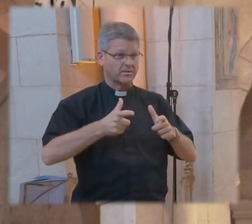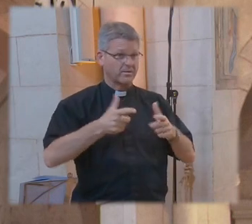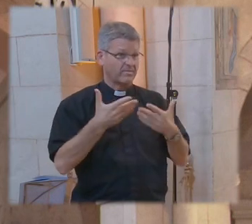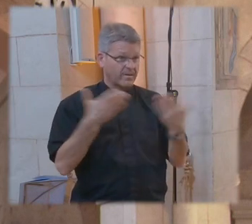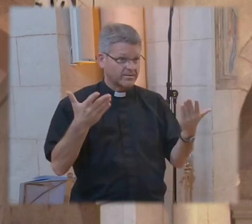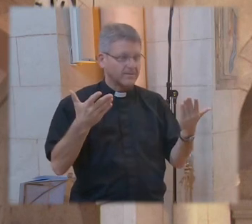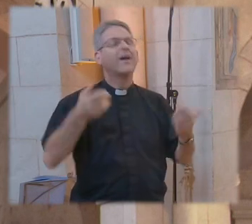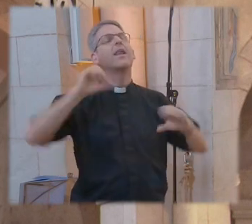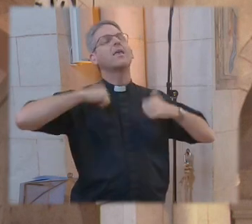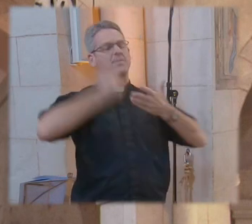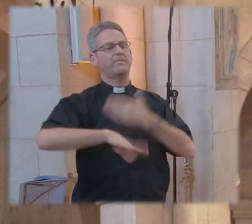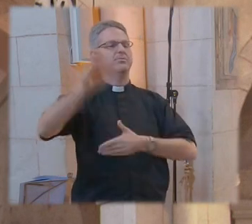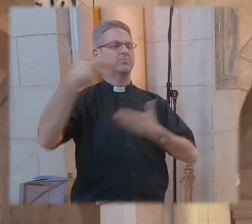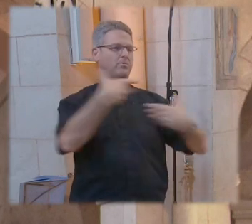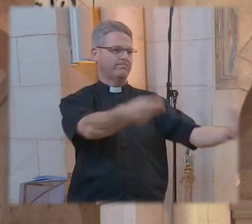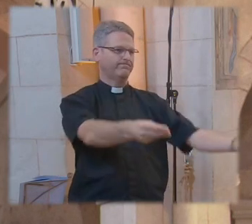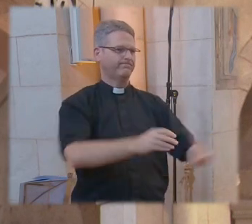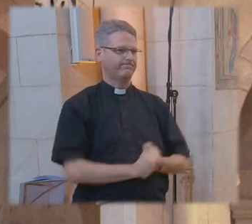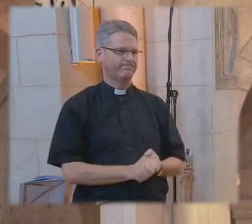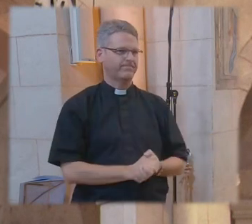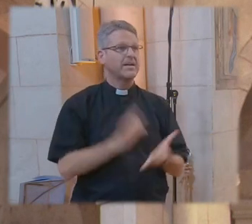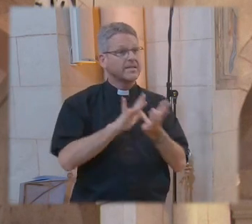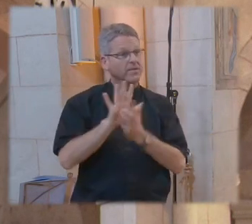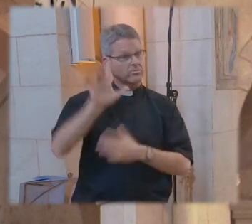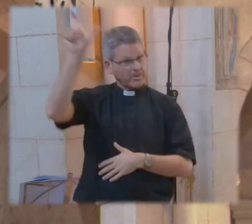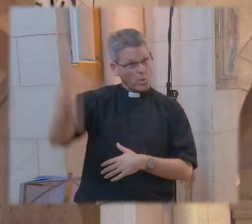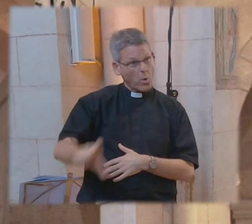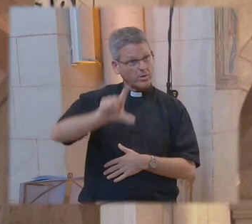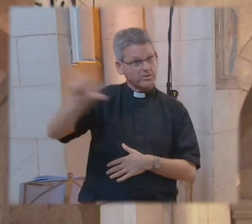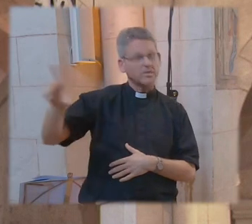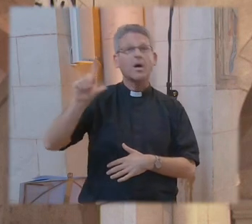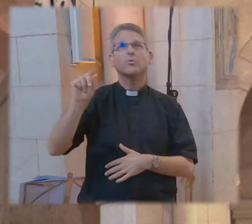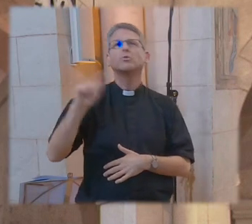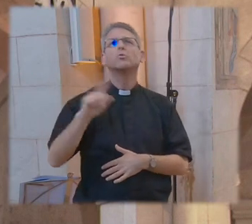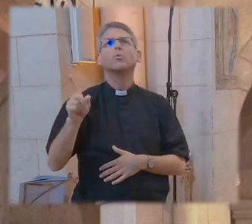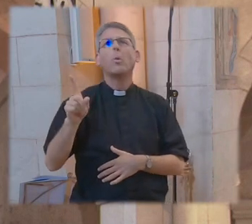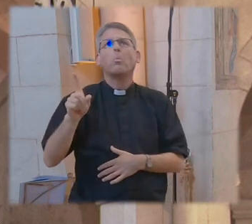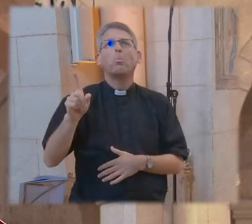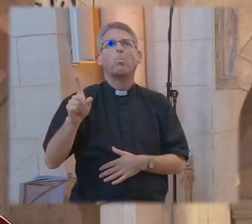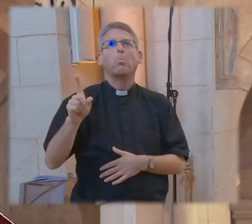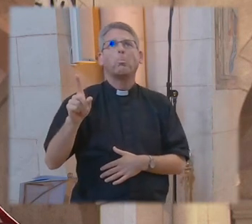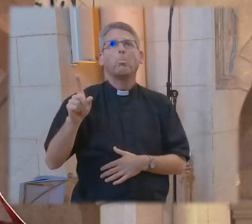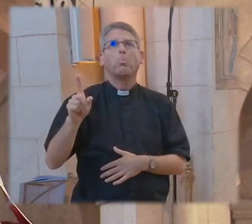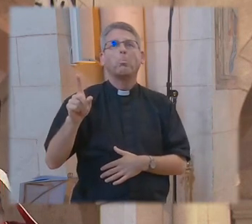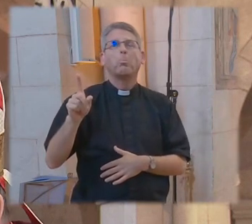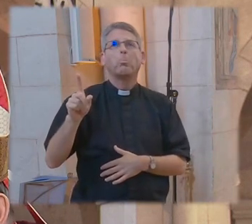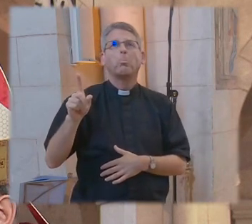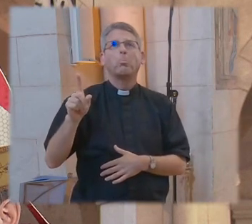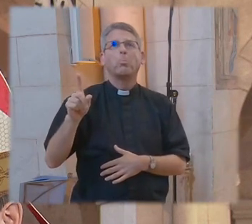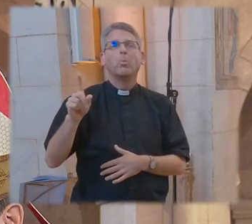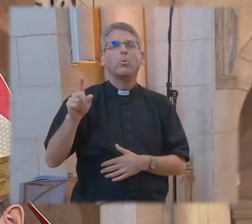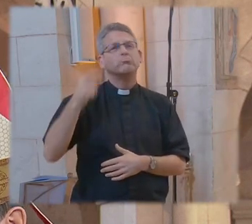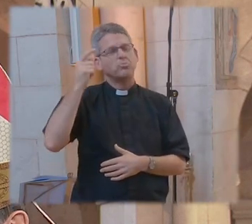das ewige Leben. Das Kreuz Jesu ist keineswegs, wie heute selbst nicht wenige Christen